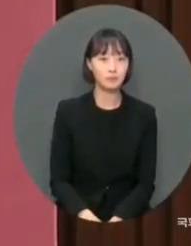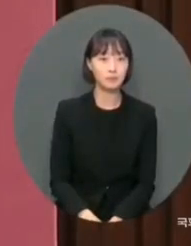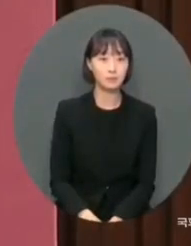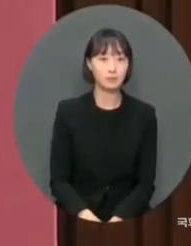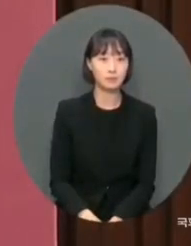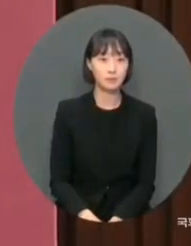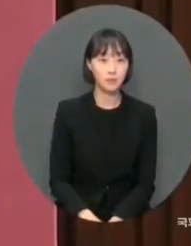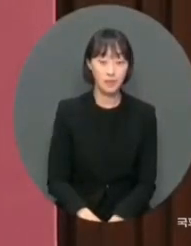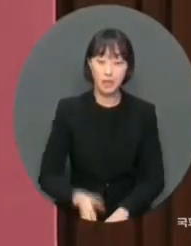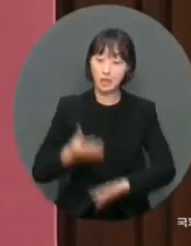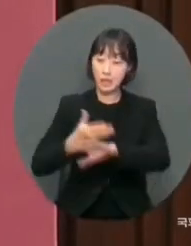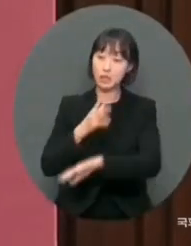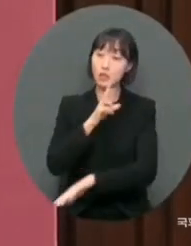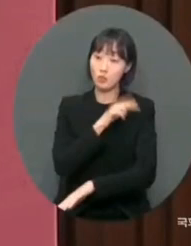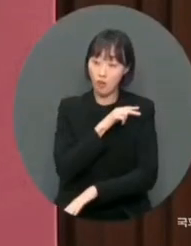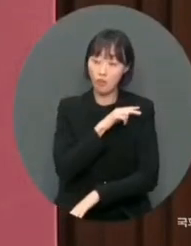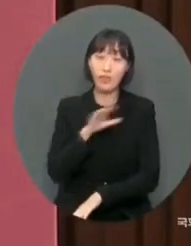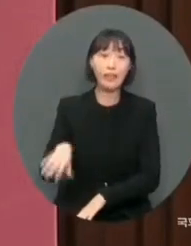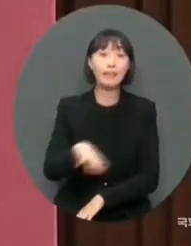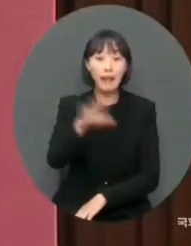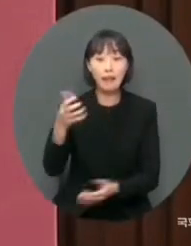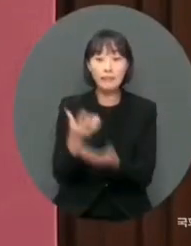듯이 말씀을 주시니 어떤